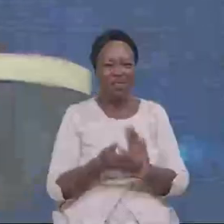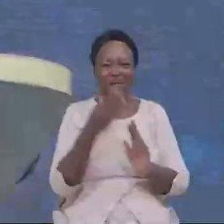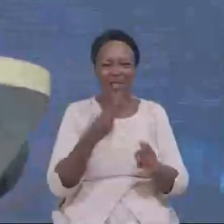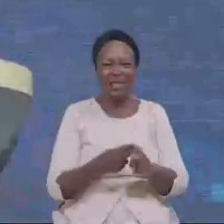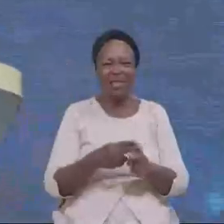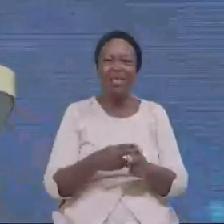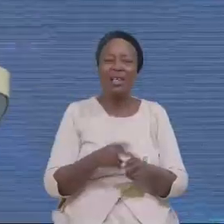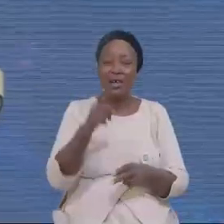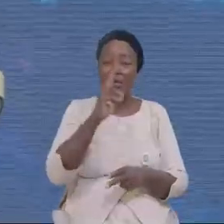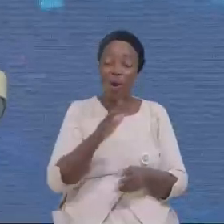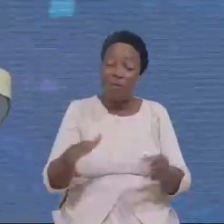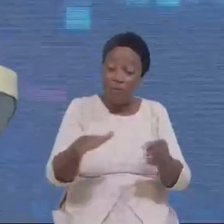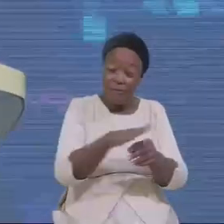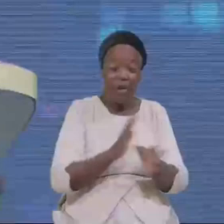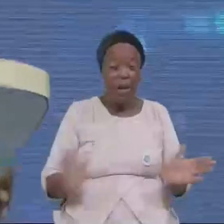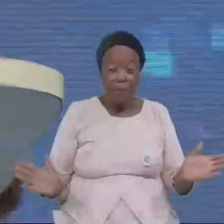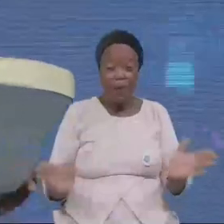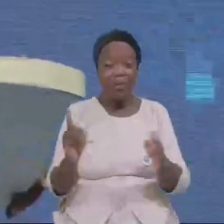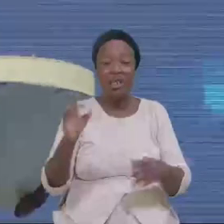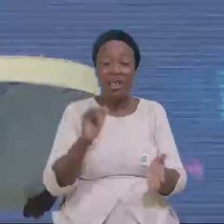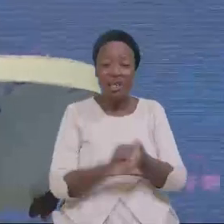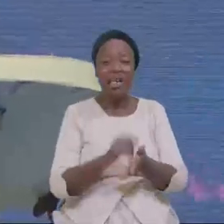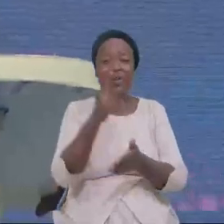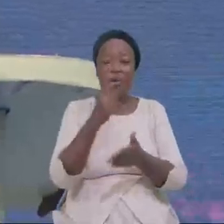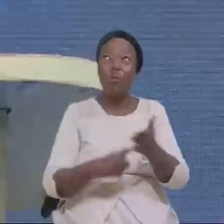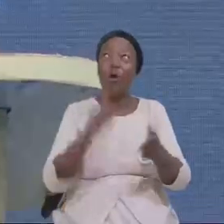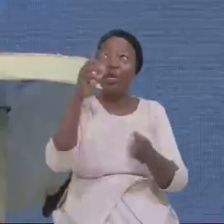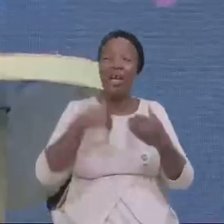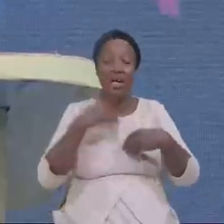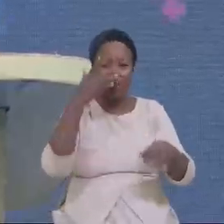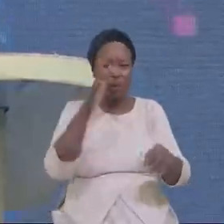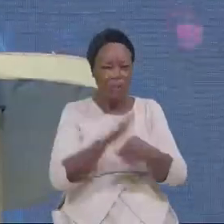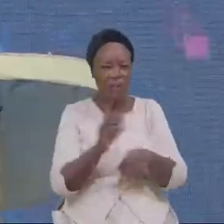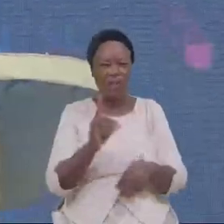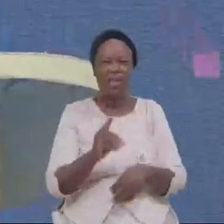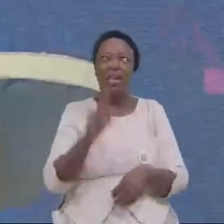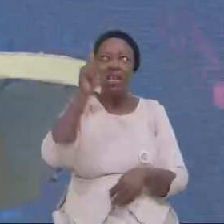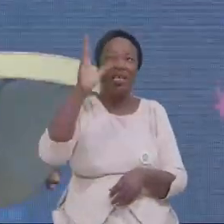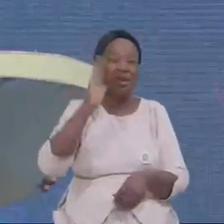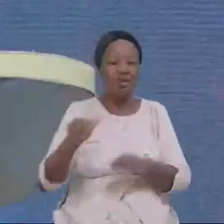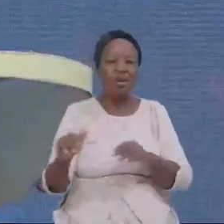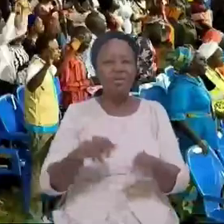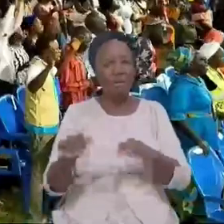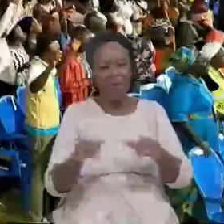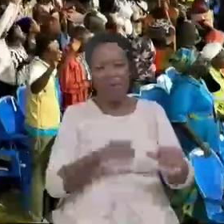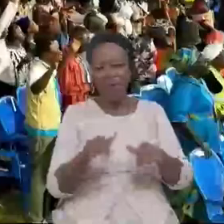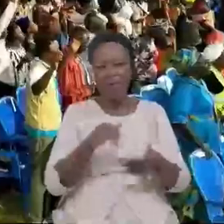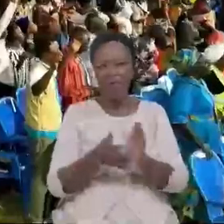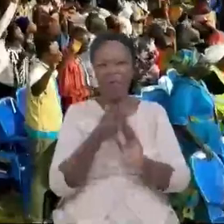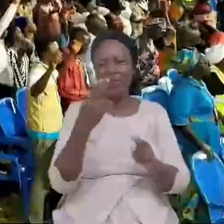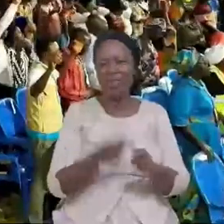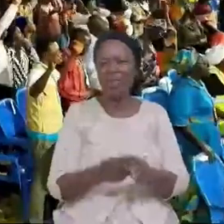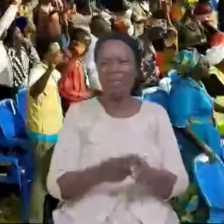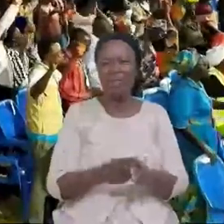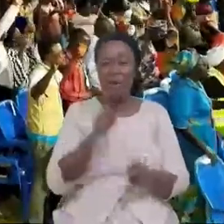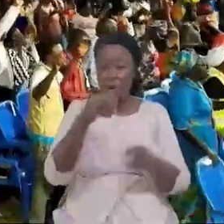avez la pleine conviction que ce qu'il promet, il va l'accomplir.